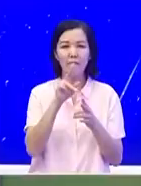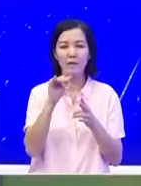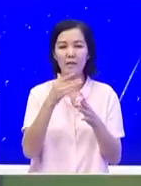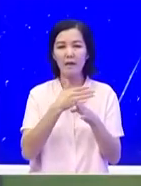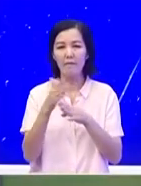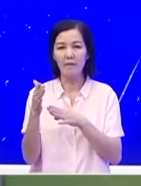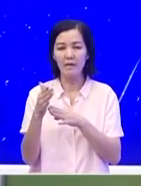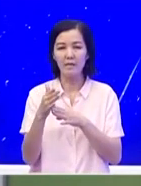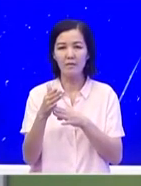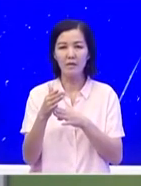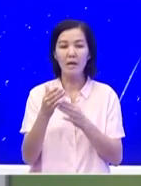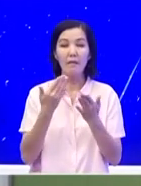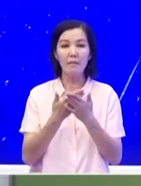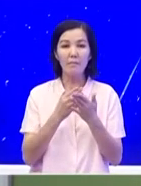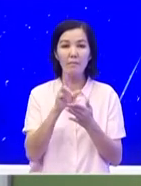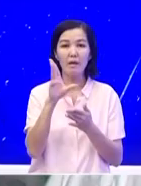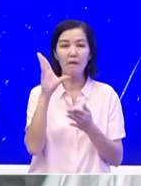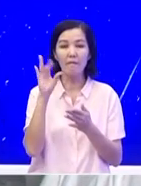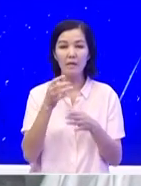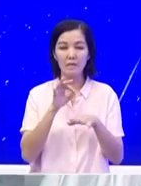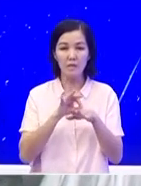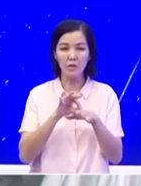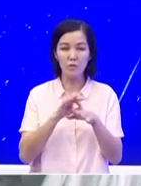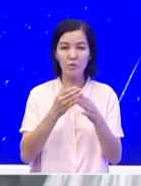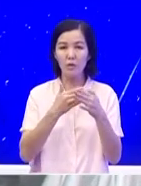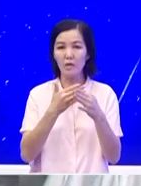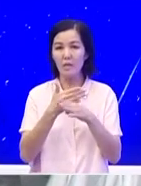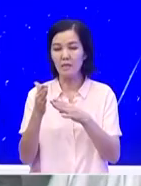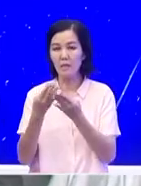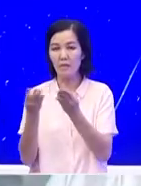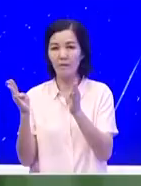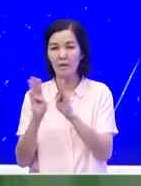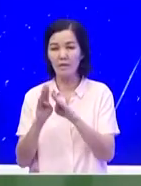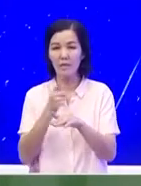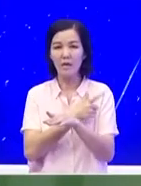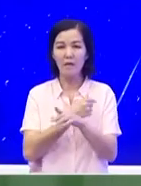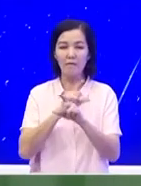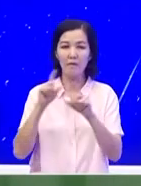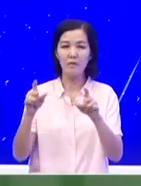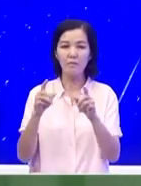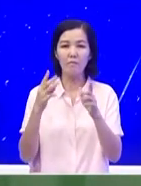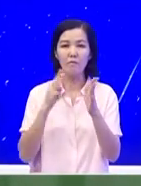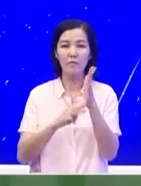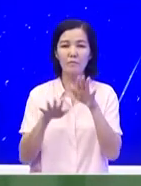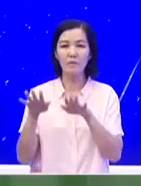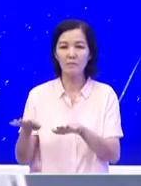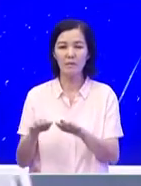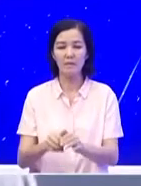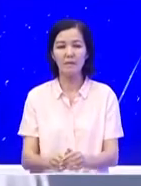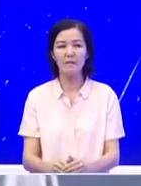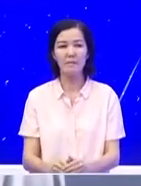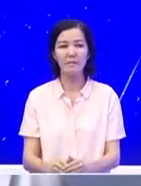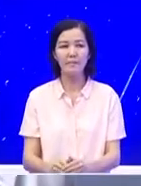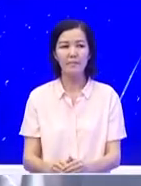находятся пациенты с неподтвержденным КВИ, а зараженных изолировали от других больных в инфекционной больнице на 80 мест.